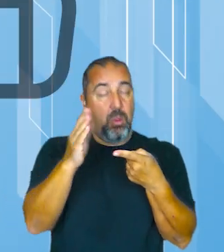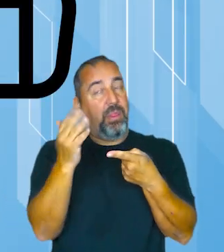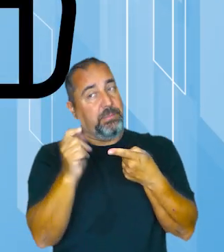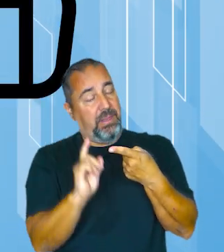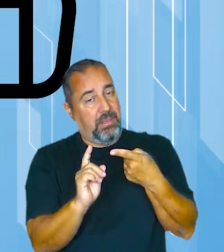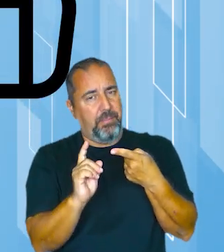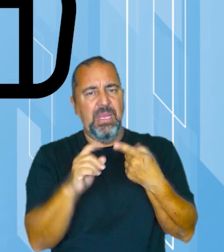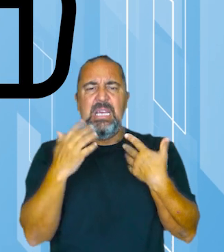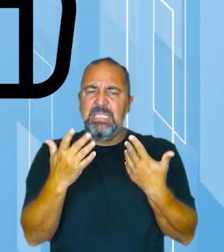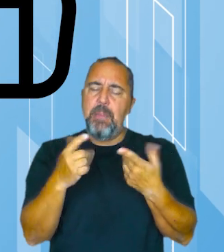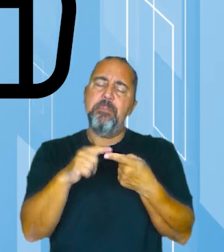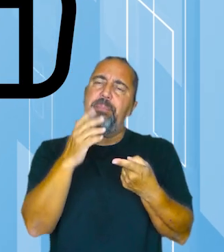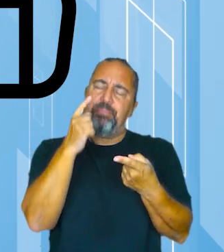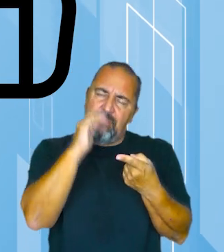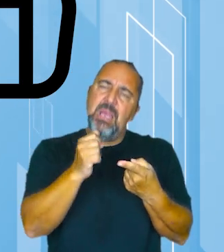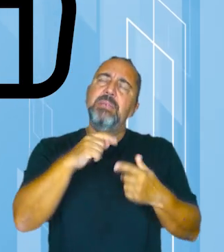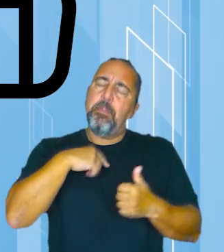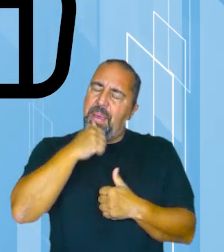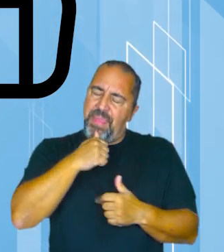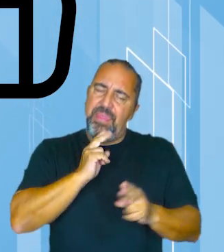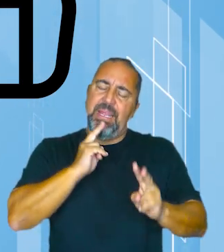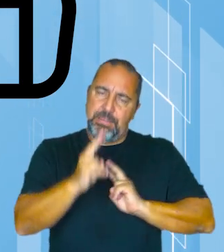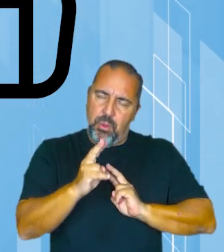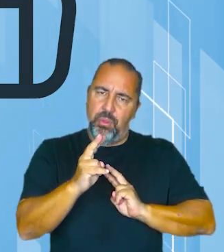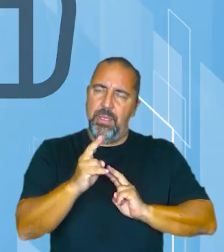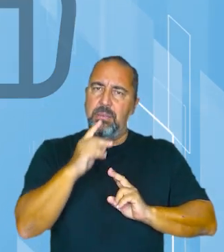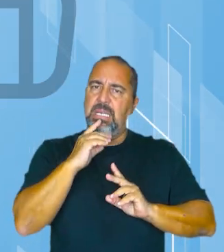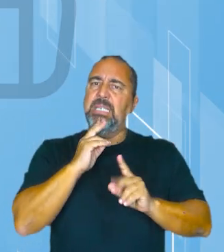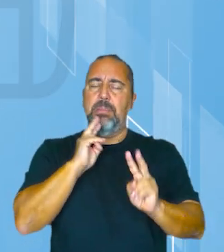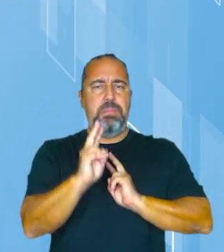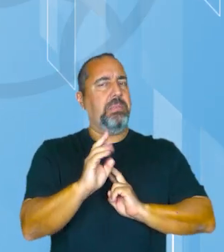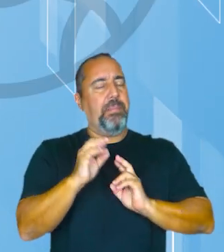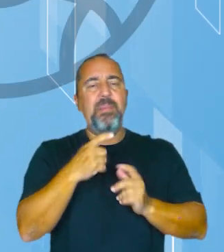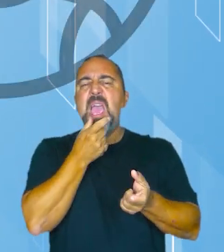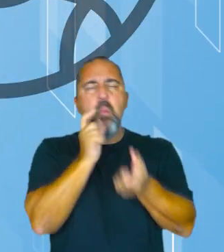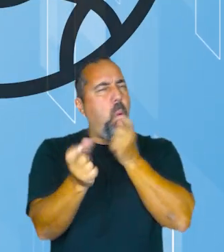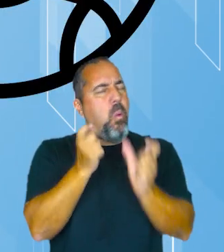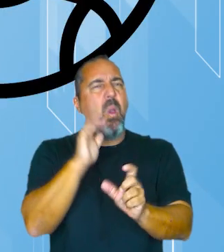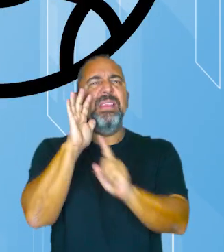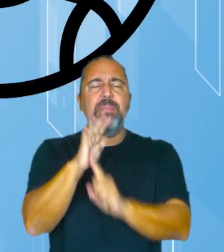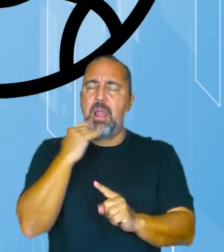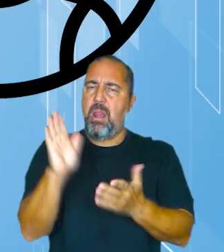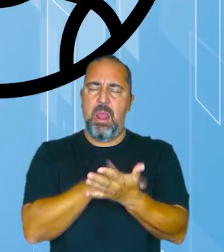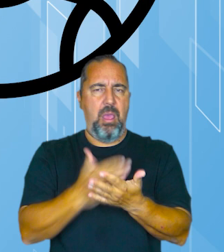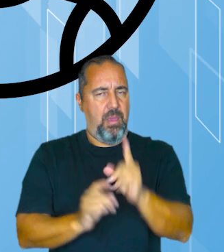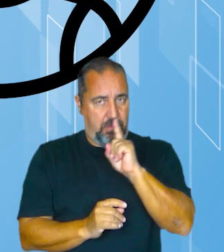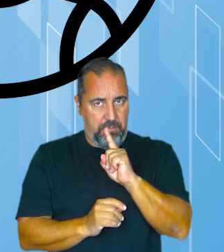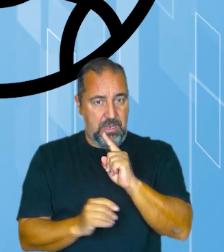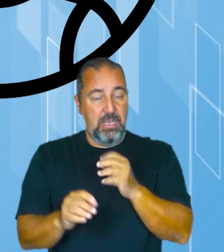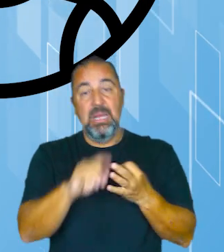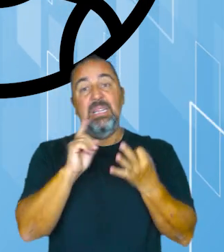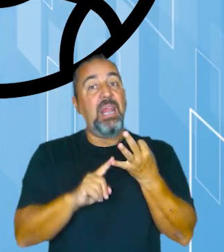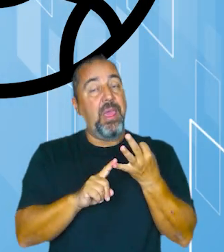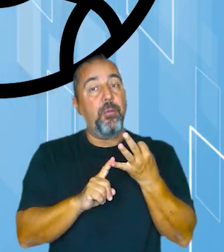1. Agurtu, agur esan, pazientziaz eta asertibitatez erantzun. 2. Ez iraindu eta ez